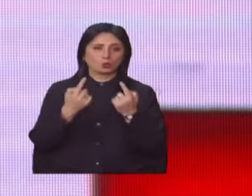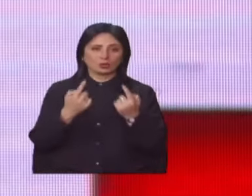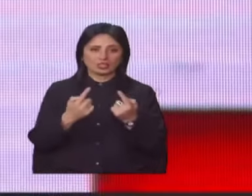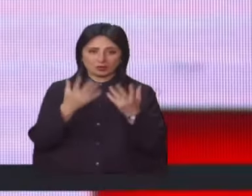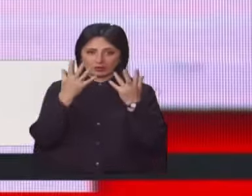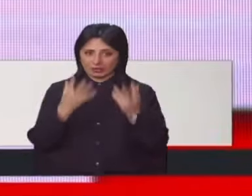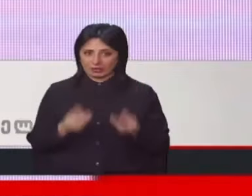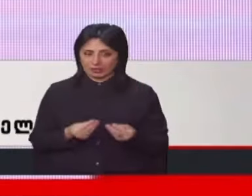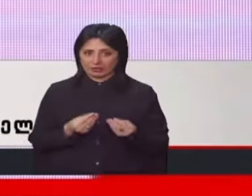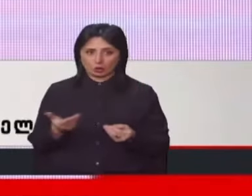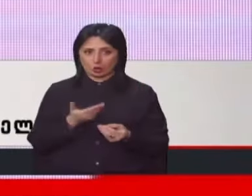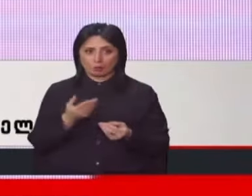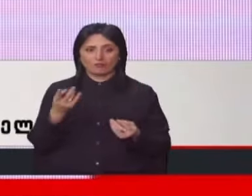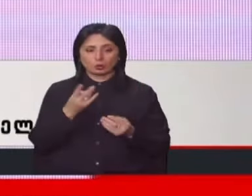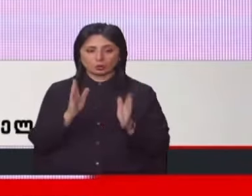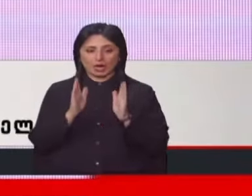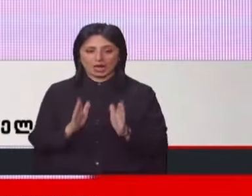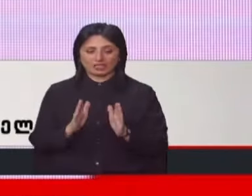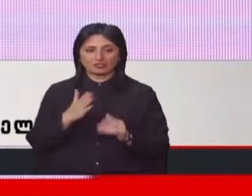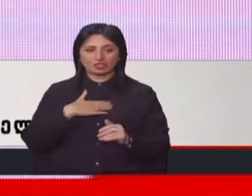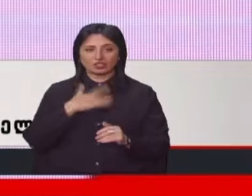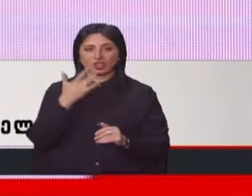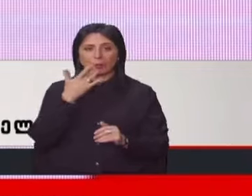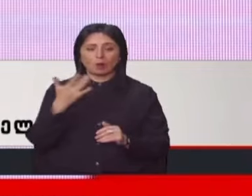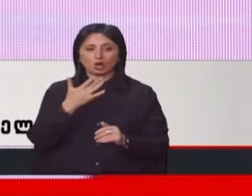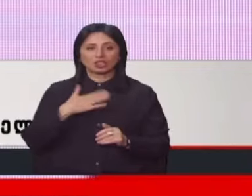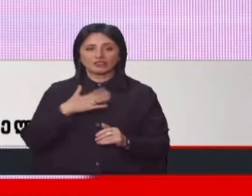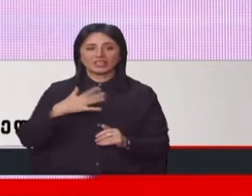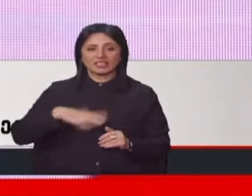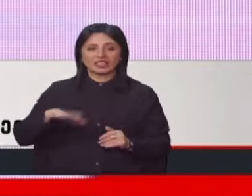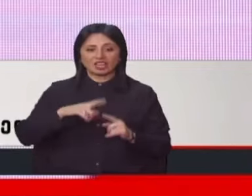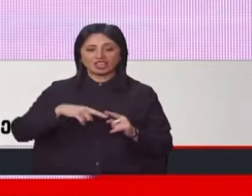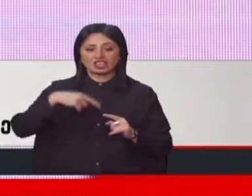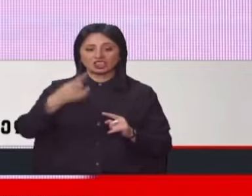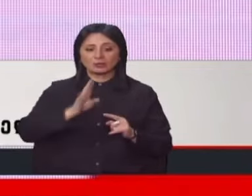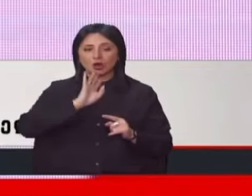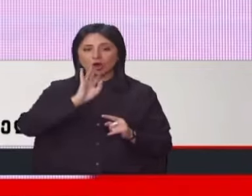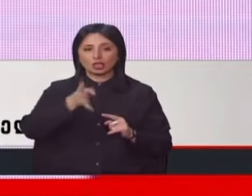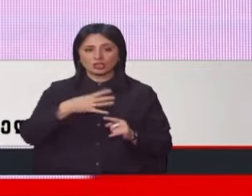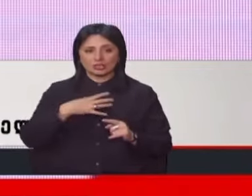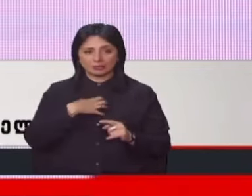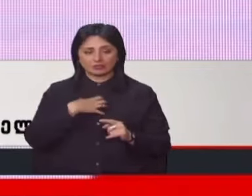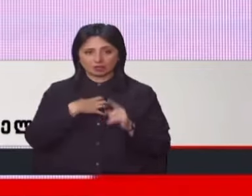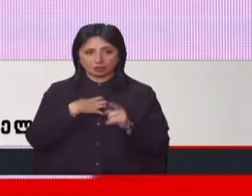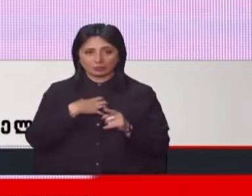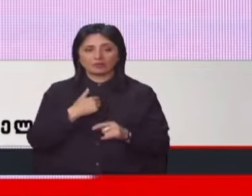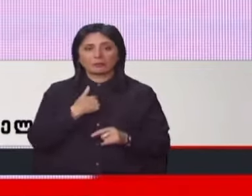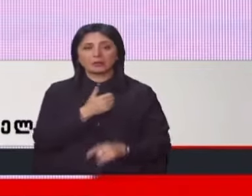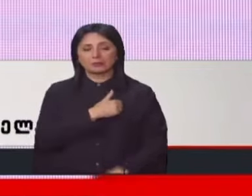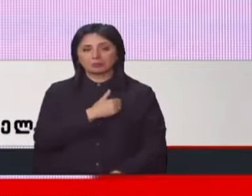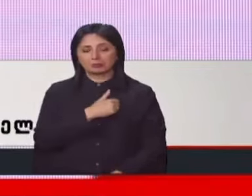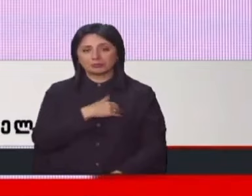უმნიშვნელოვანესი დღე, რომელმაც უნდა განსაზღვროს ჩვენი პოლიტიკის, ჩვენი ქვეყნის შემდგომი 4 წლის მნიშვნელობა. მე